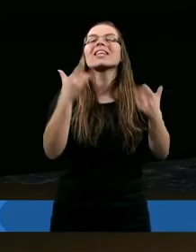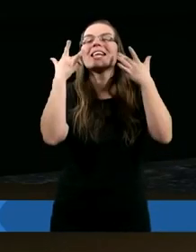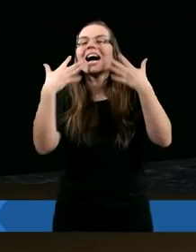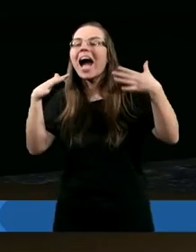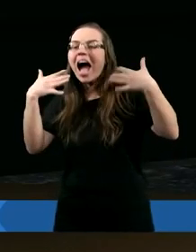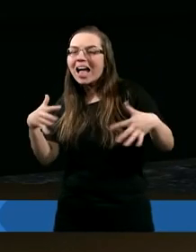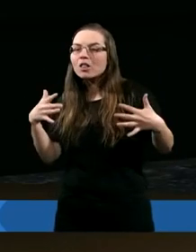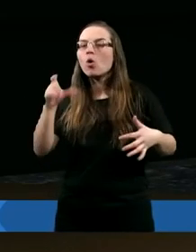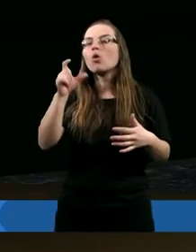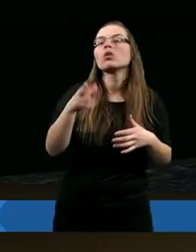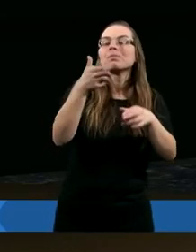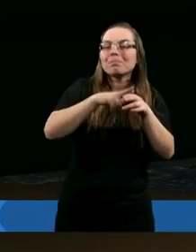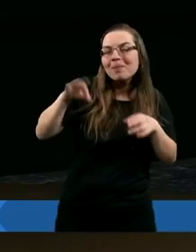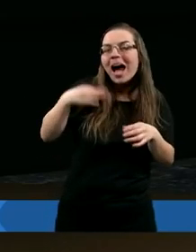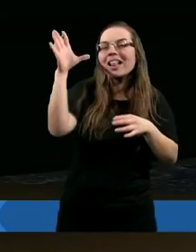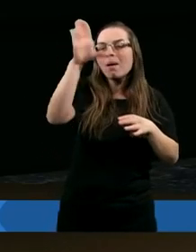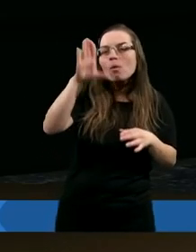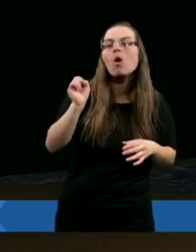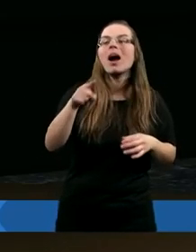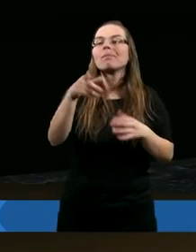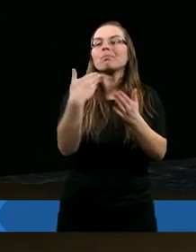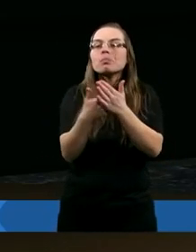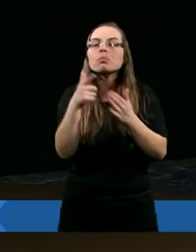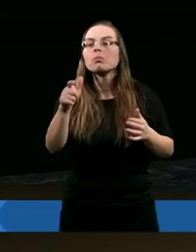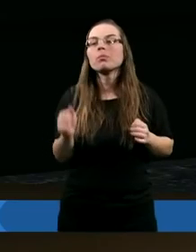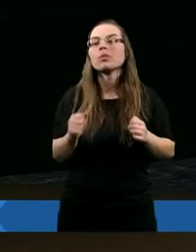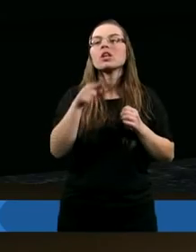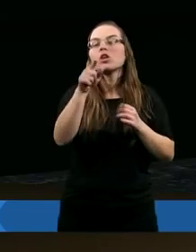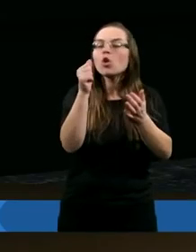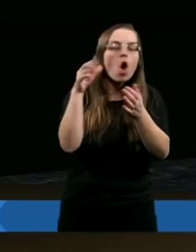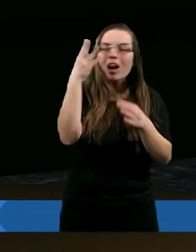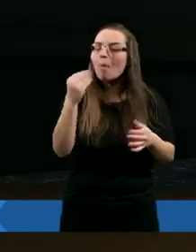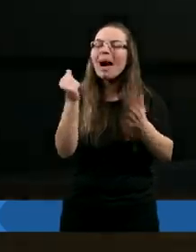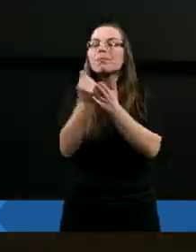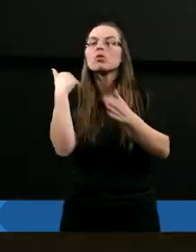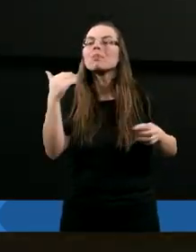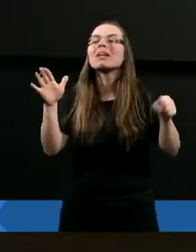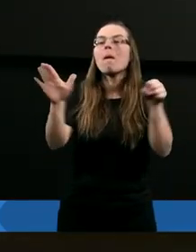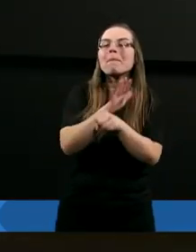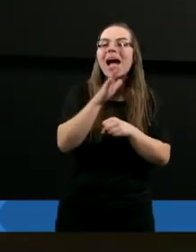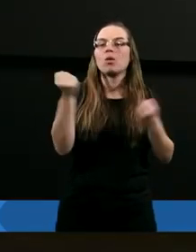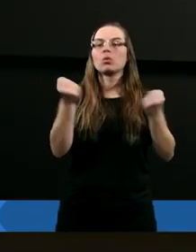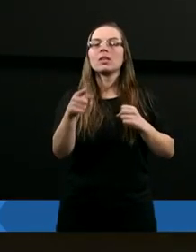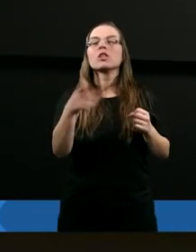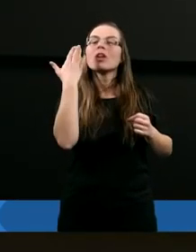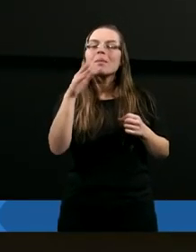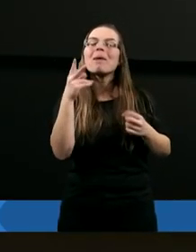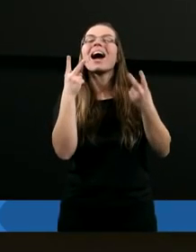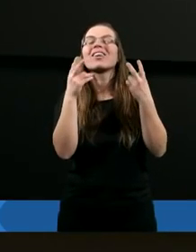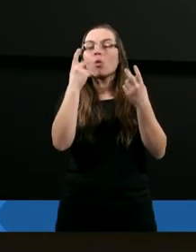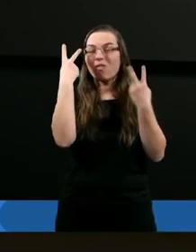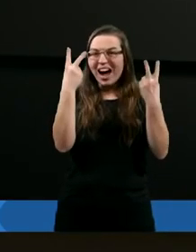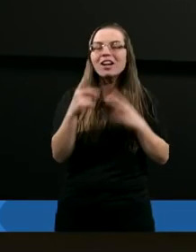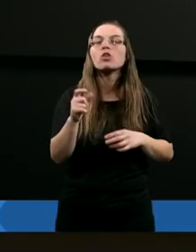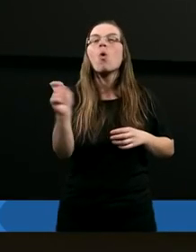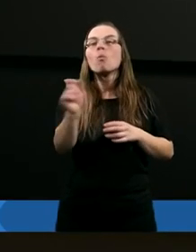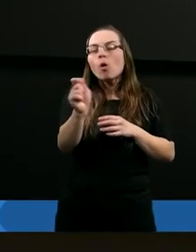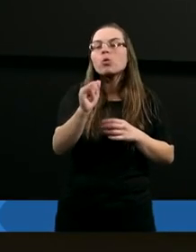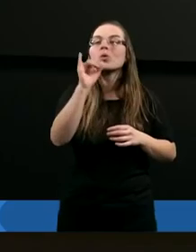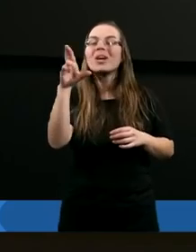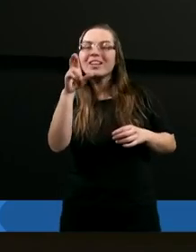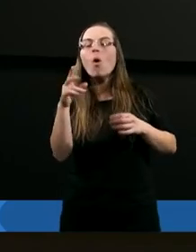radość, który właśnie przychodzi od Pana Boga. I to jest niesamowicie istotne, dlatego ten obraz musi być pełny. Igorze, poruszyłeś bardzo istotną kwestię,